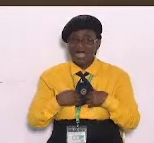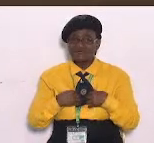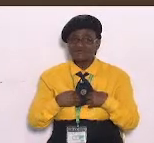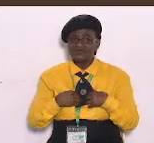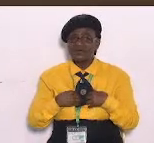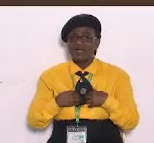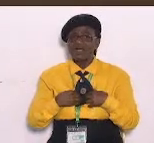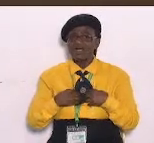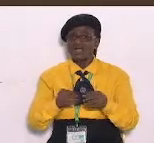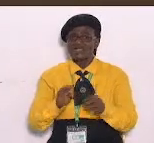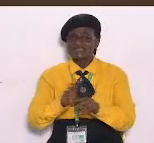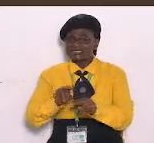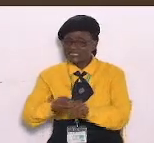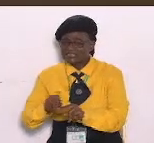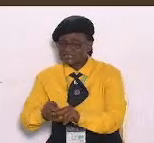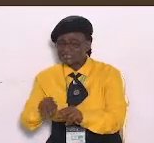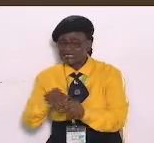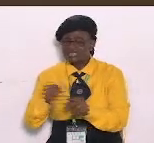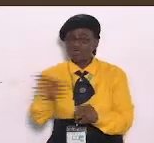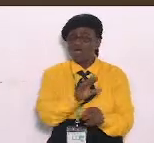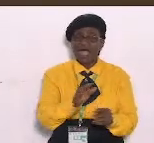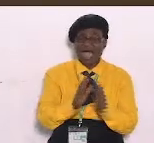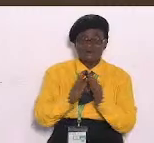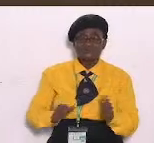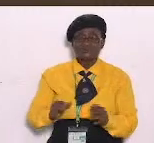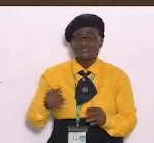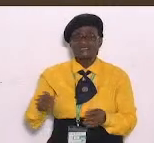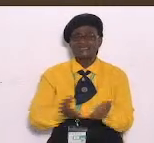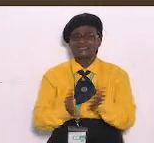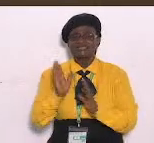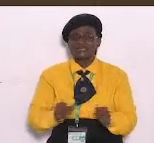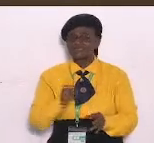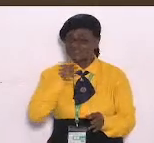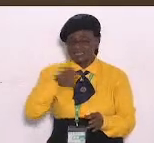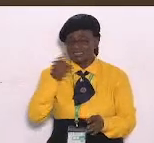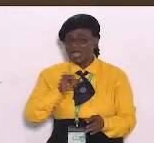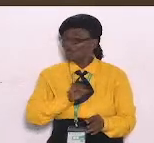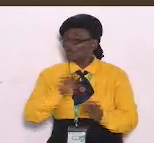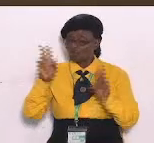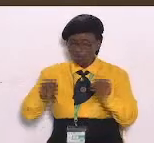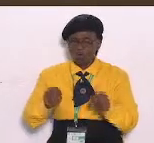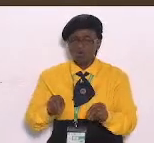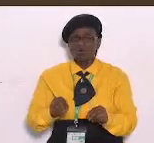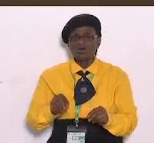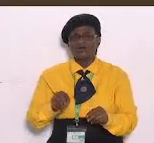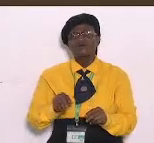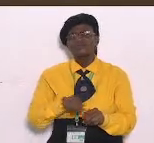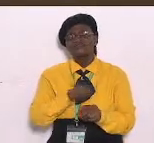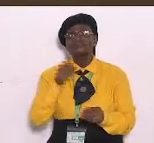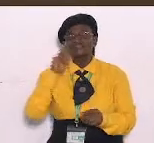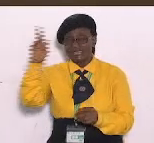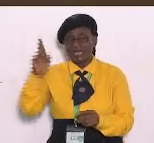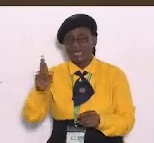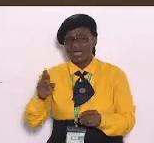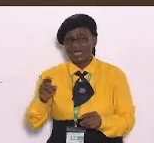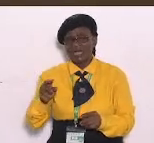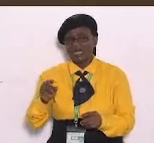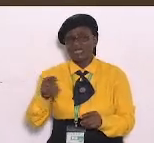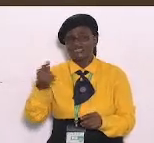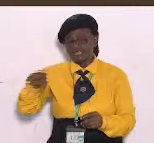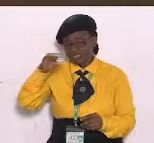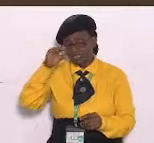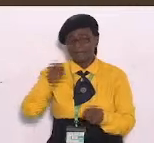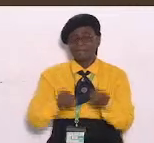des chaises dans la maison il a dit non et le chef a dit je